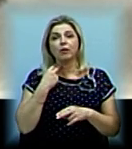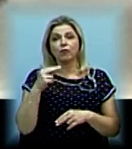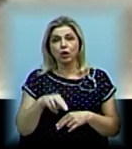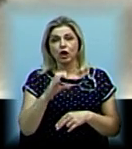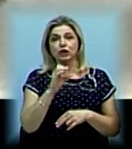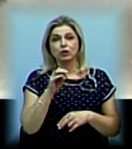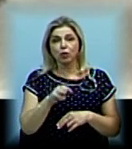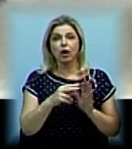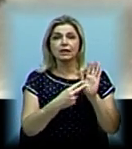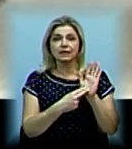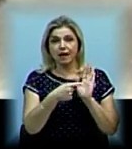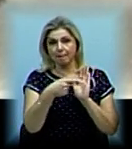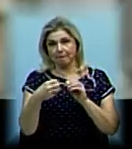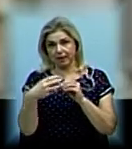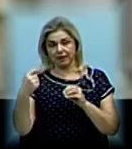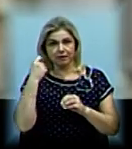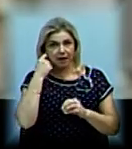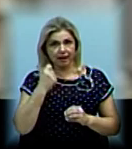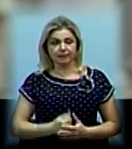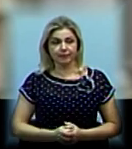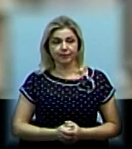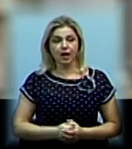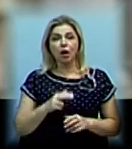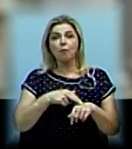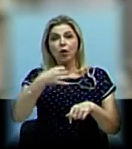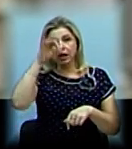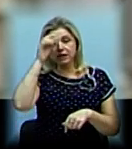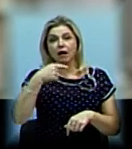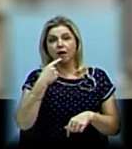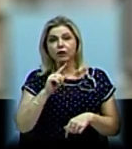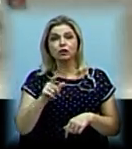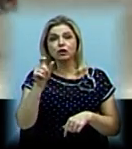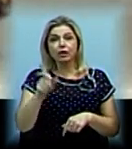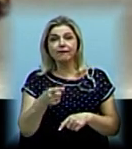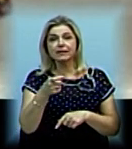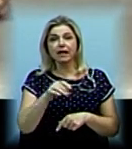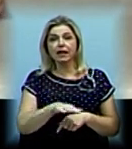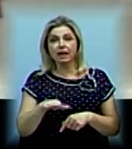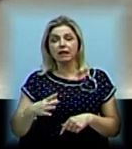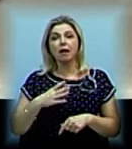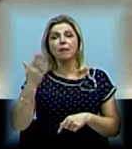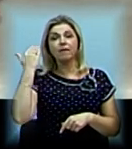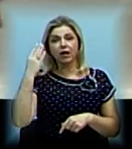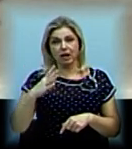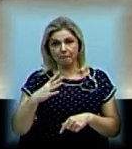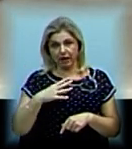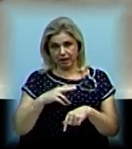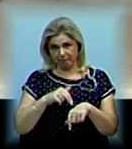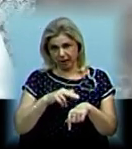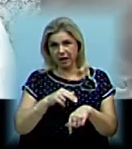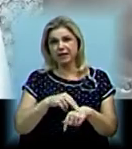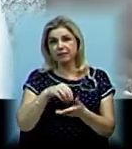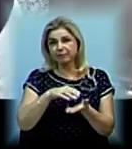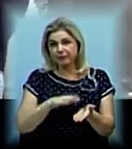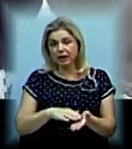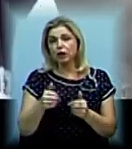строк від 7 до 15 років. В поліції кажуть, що чоловік, який стріляв по дітях, раніше потрапляв у поле зору правоохоронців.